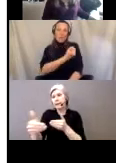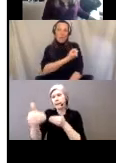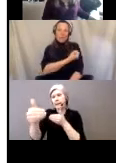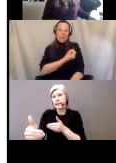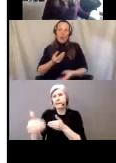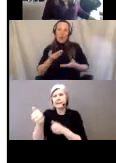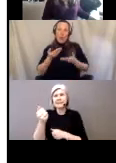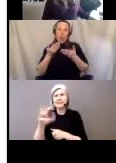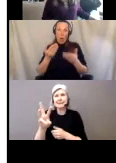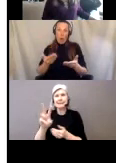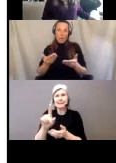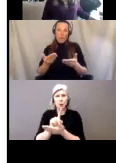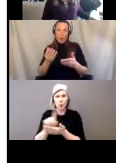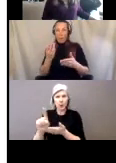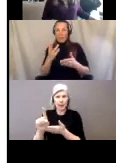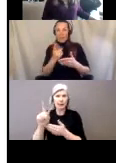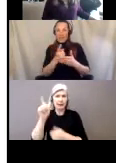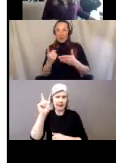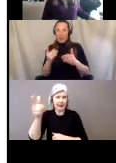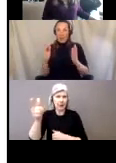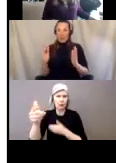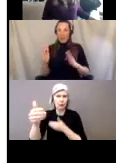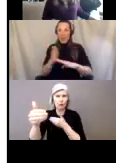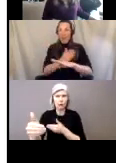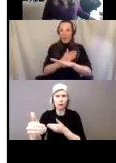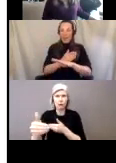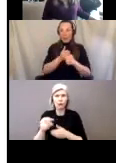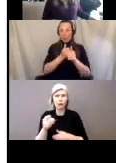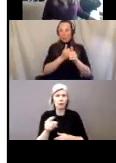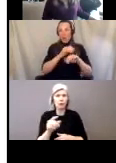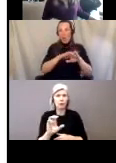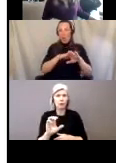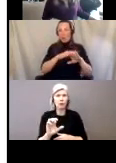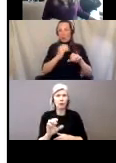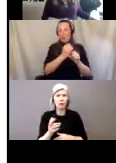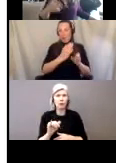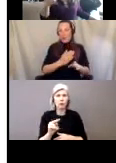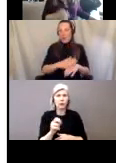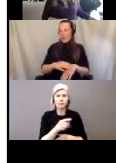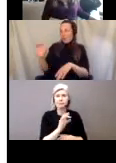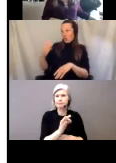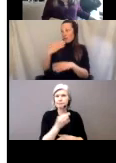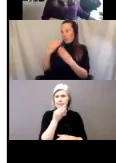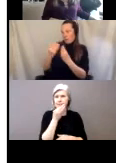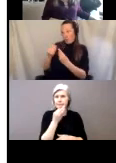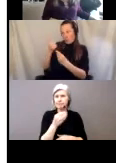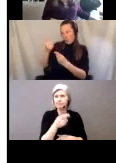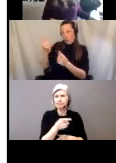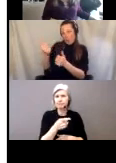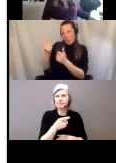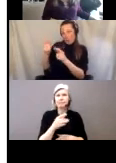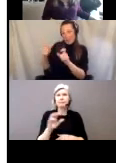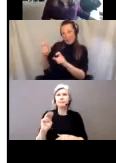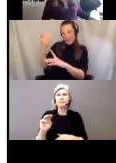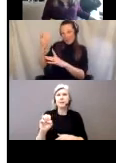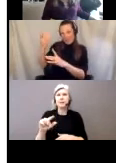ou l'intervalle de 16 semaines, tel qu'on recommandé. Merci, Chantal. Elle a beaucoup d'informations. J'aimerais intervenir parce qu'on a